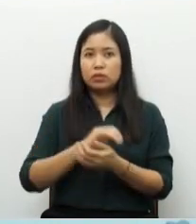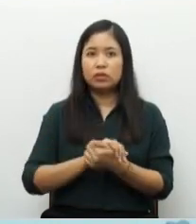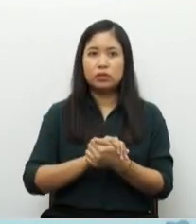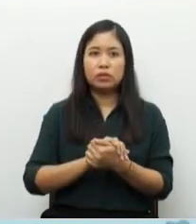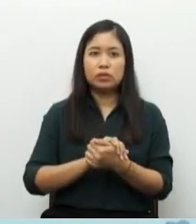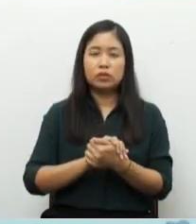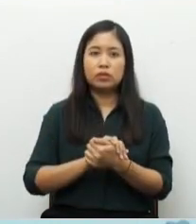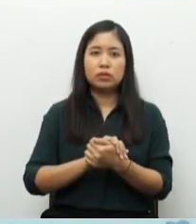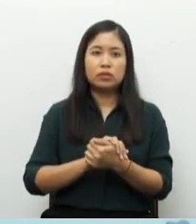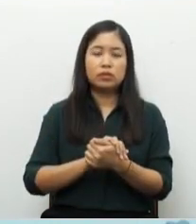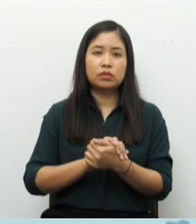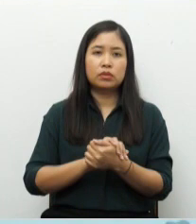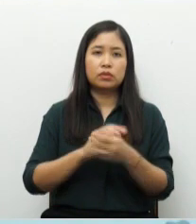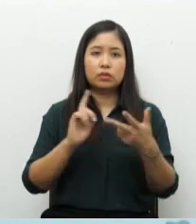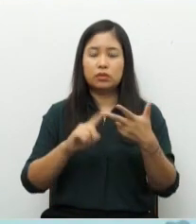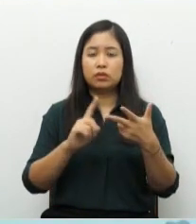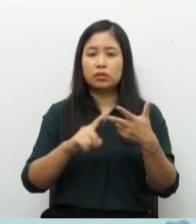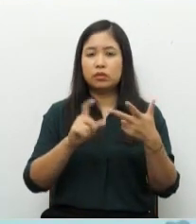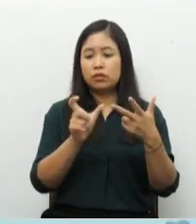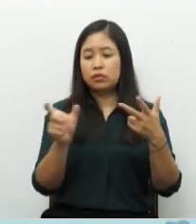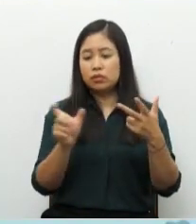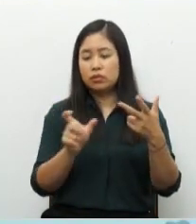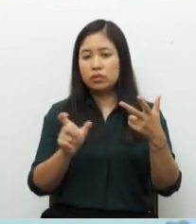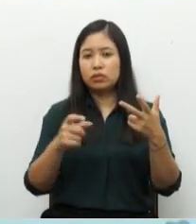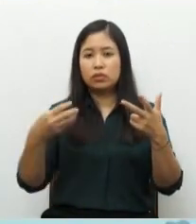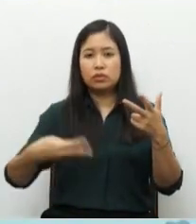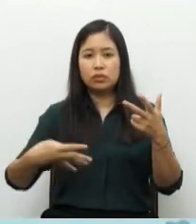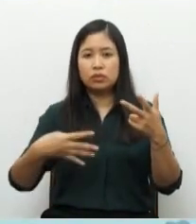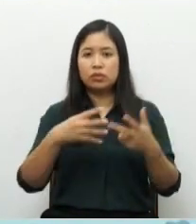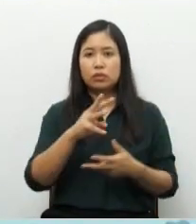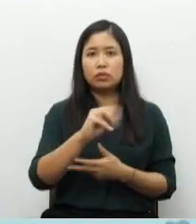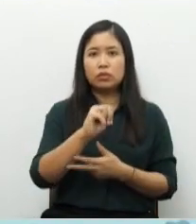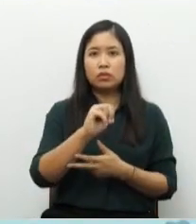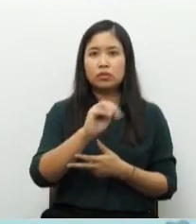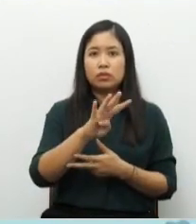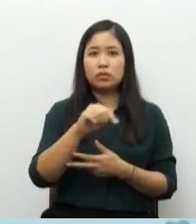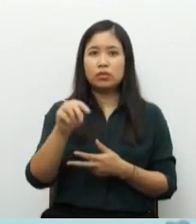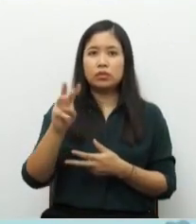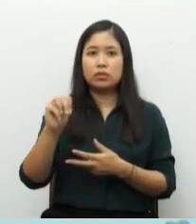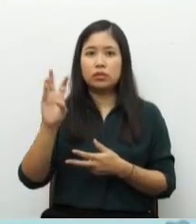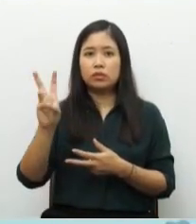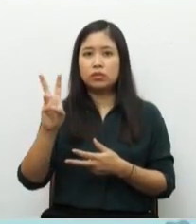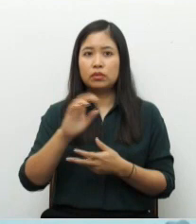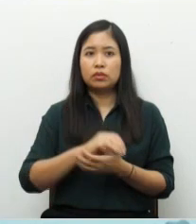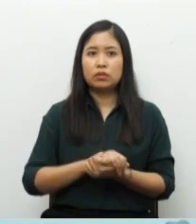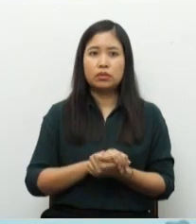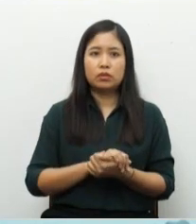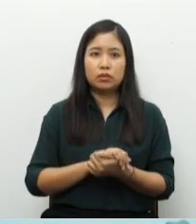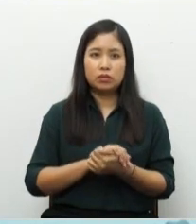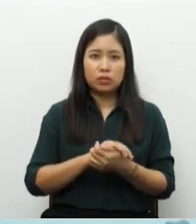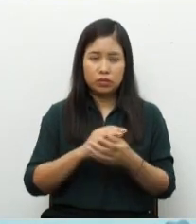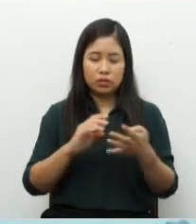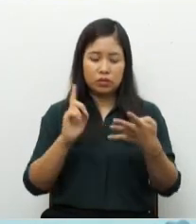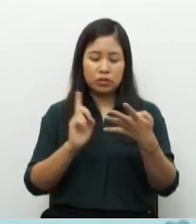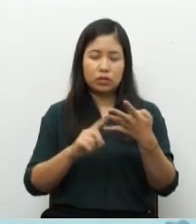แต่งอินทรวิเชียรฉันท์จำนวน4บทนะครับของนักเรียนชั้นมัธยมศึกษาปีที่4ถึง6ครับกิจกรรมที่4เป็นการอ่านจับใจความสำคัญครับ